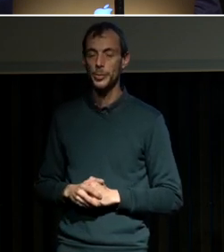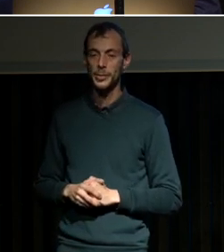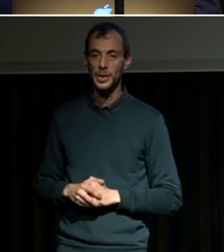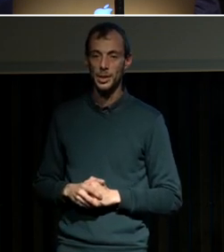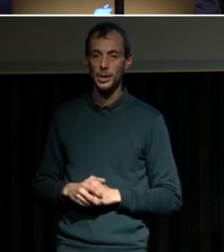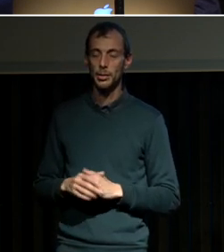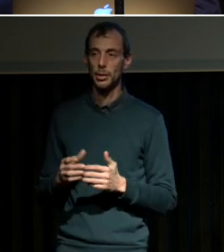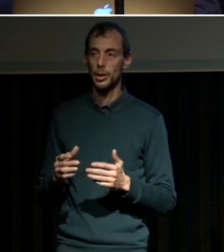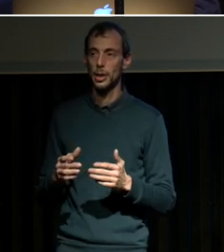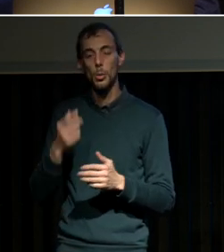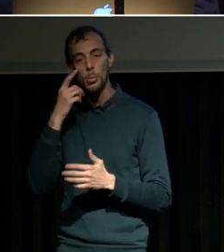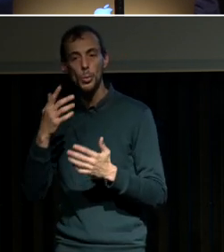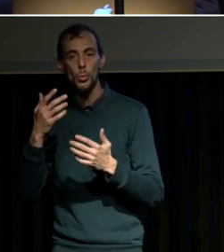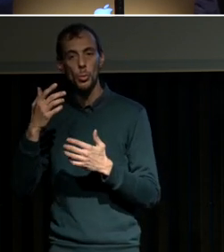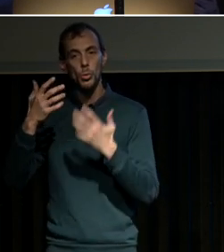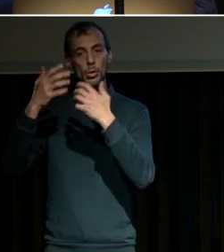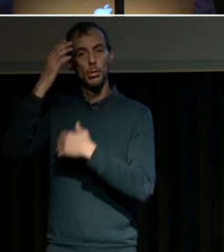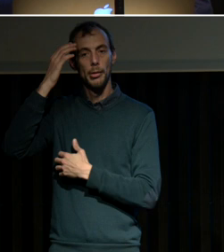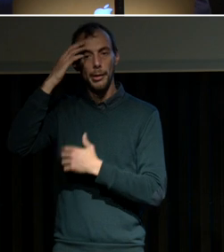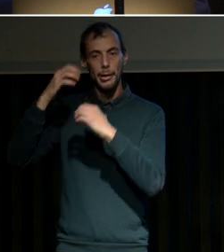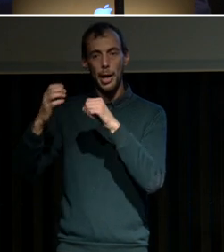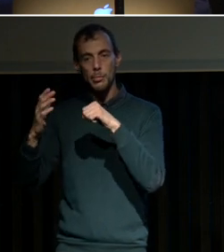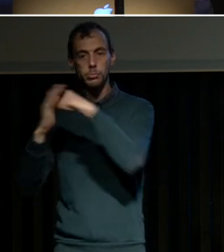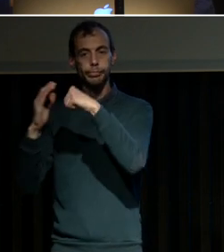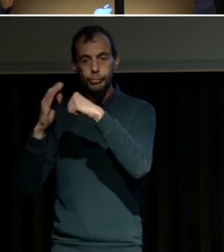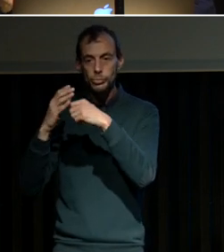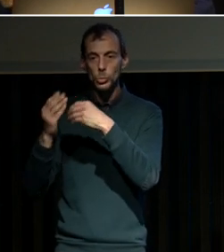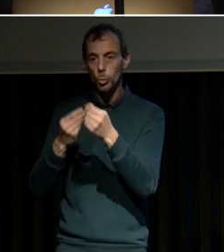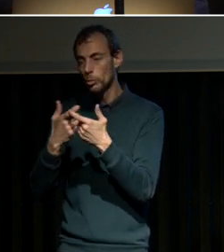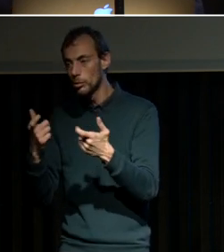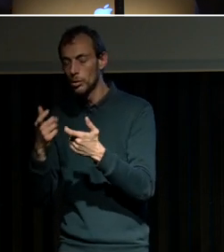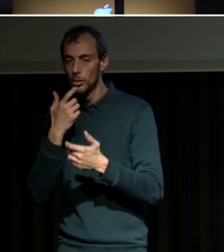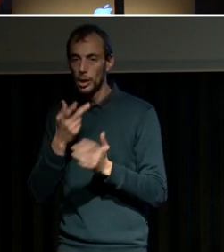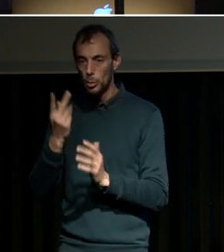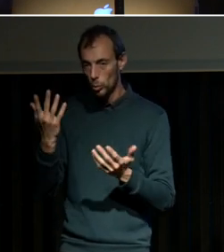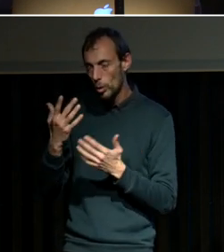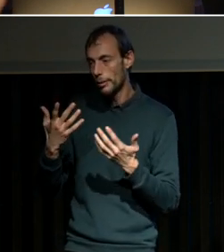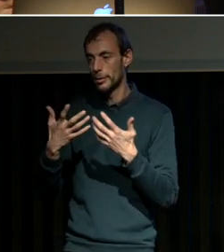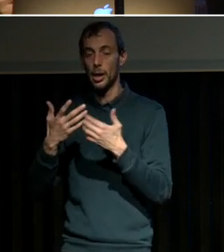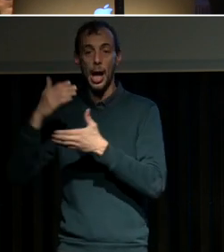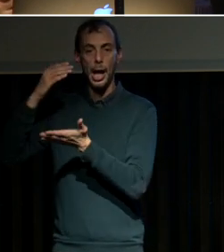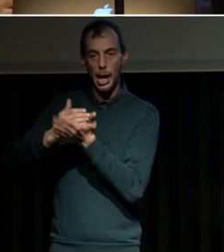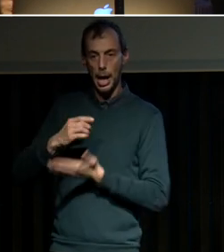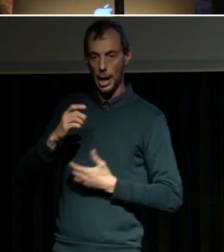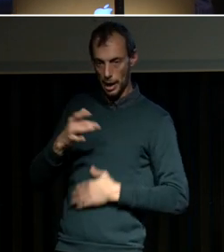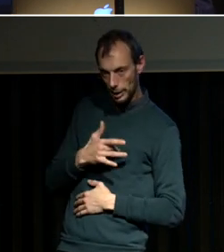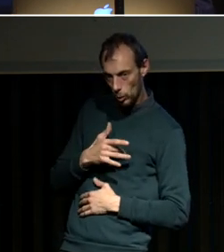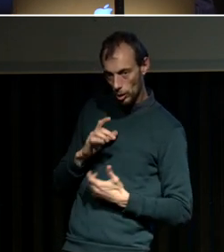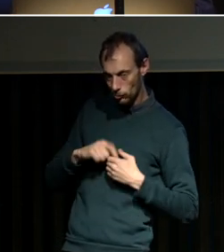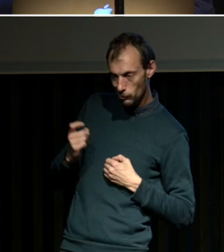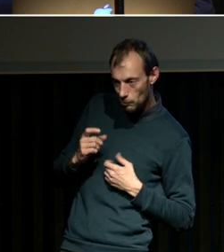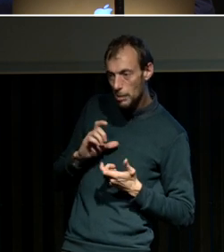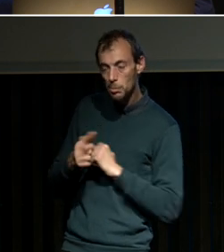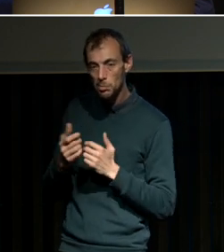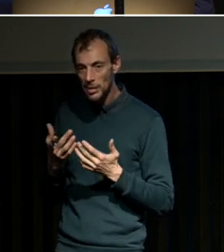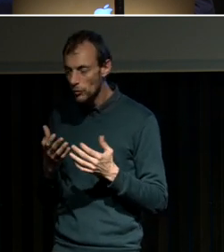les traumas crâniens, c'est les comas post-anoxiques, c'est les arrêts cardiaques récupérés trop tardivement qui vont aboutir à la mort encéphalique. Mais